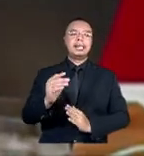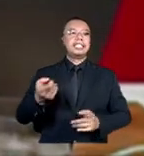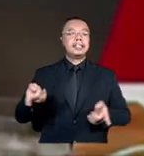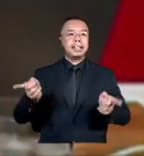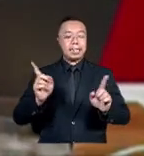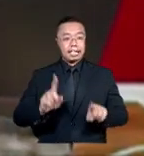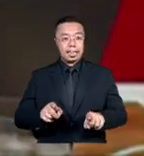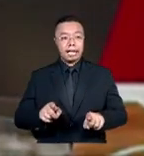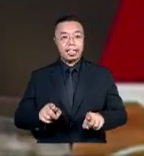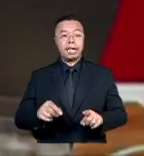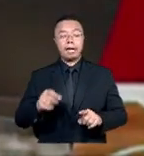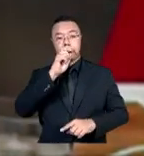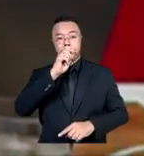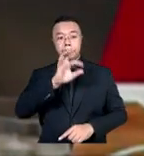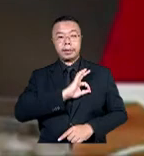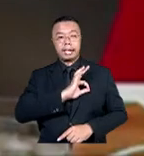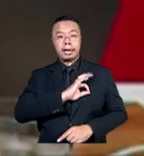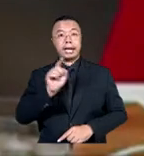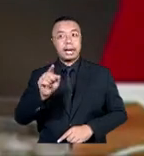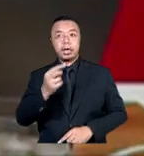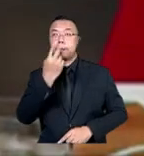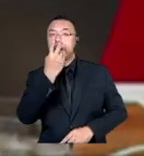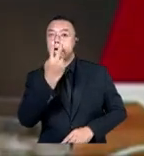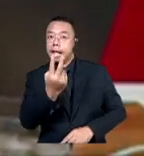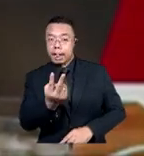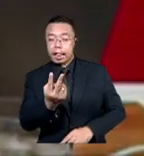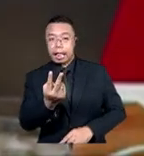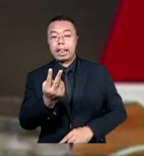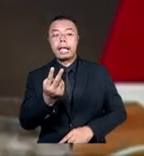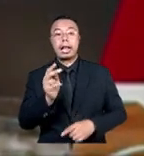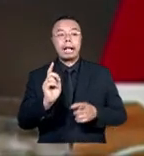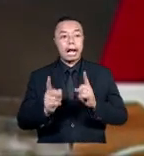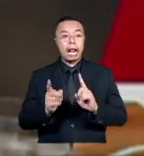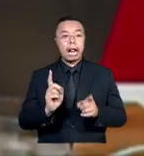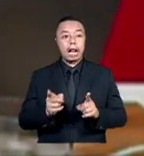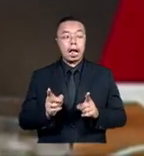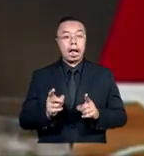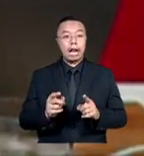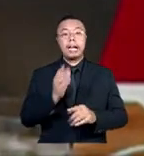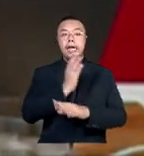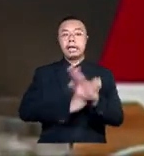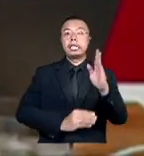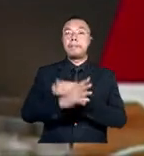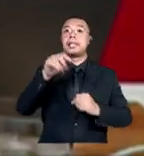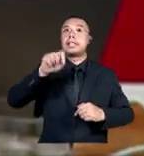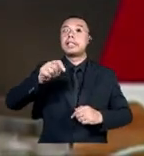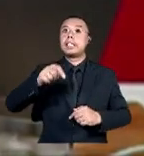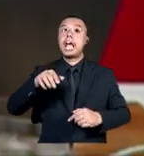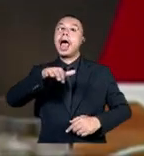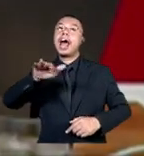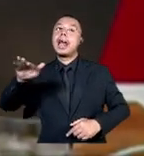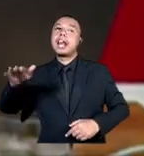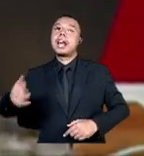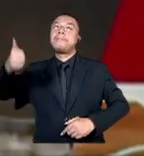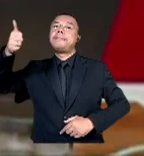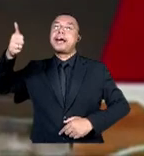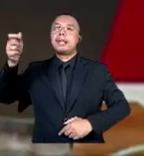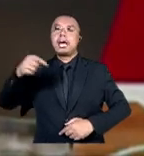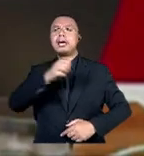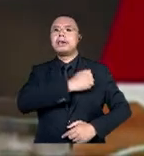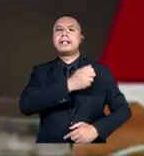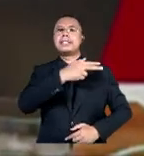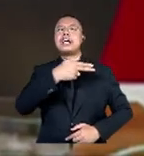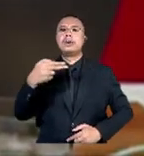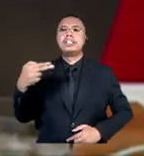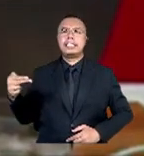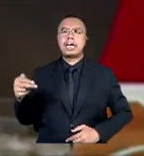Jadi, Bapak Presiden itu melihat bahwa penyandang disabilitas ini adalah putra-putri terbaik bangsa